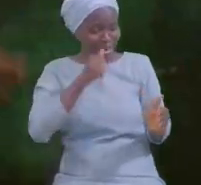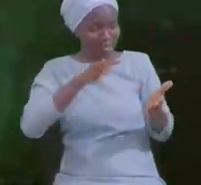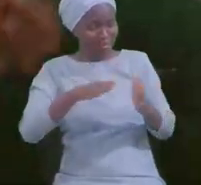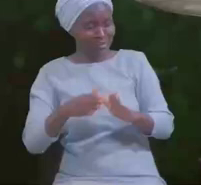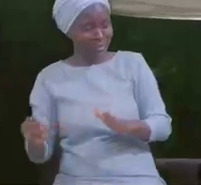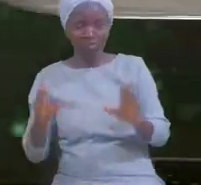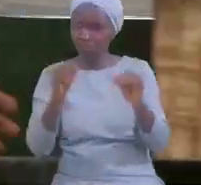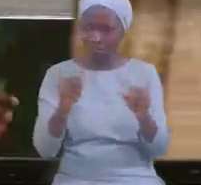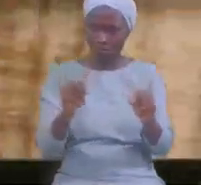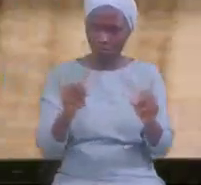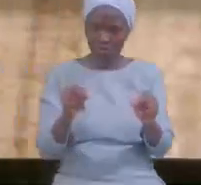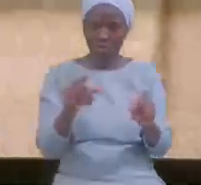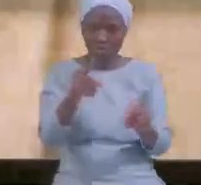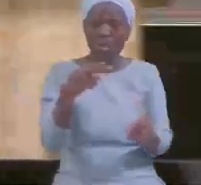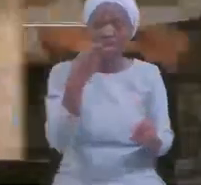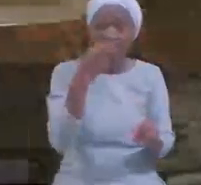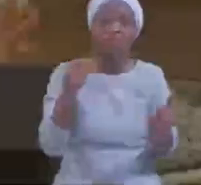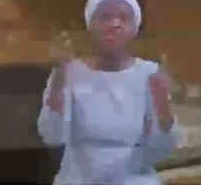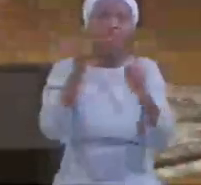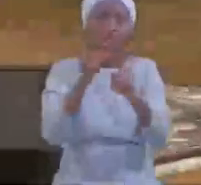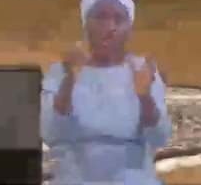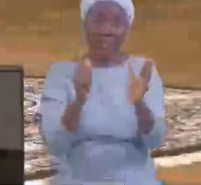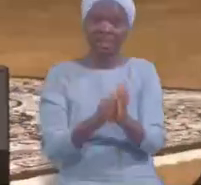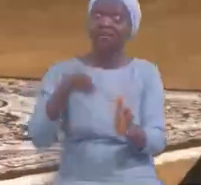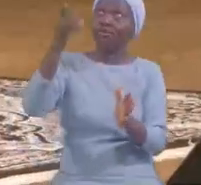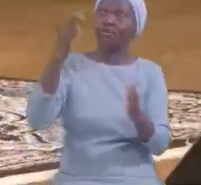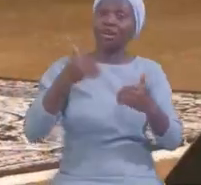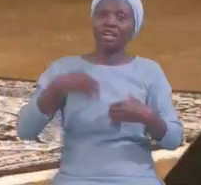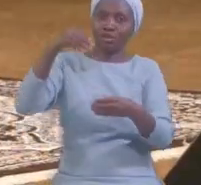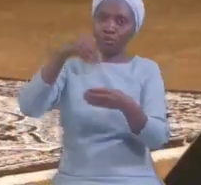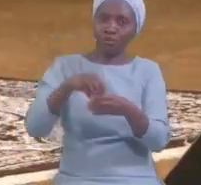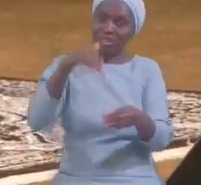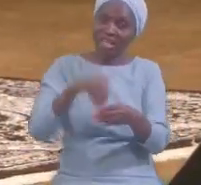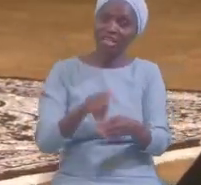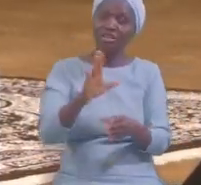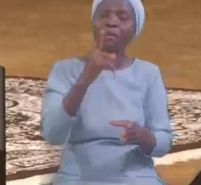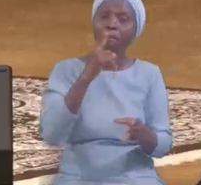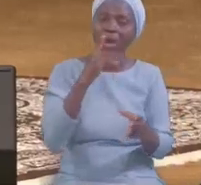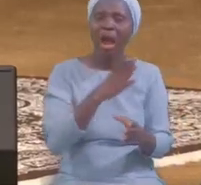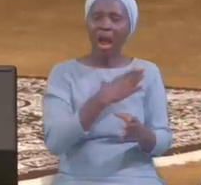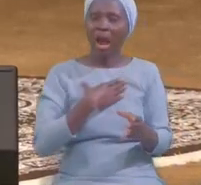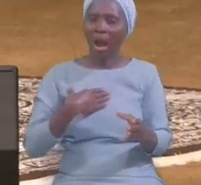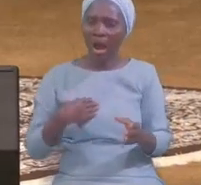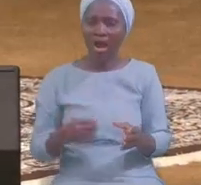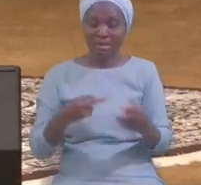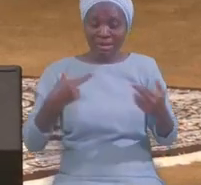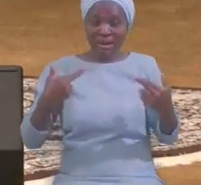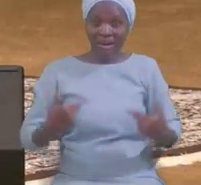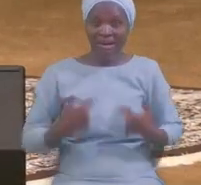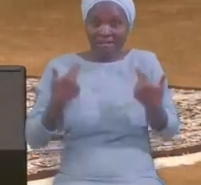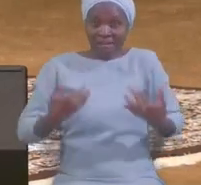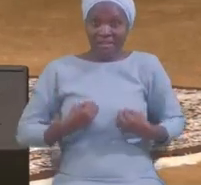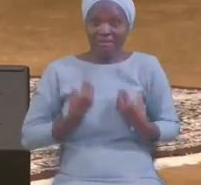bouche. Il faut déclarer la parole que Dieu a mise dans votre bouche. Et le réveil va venir à